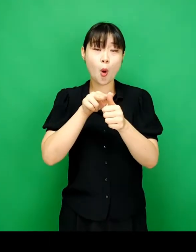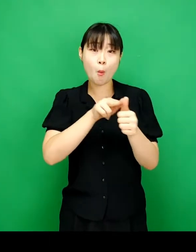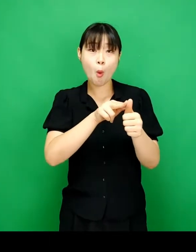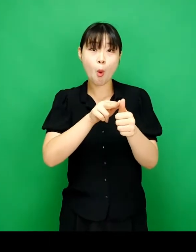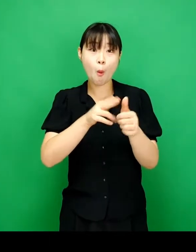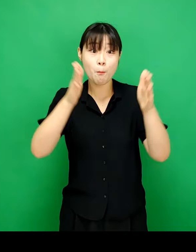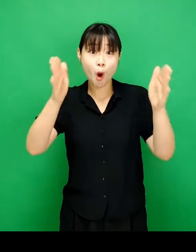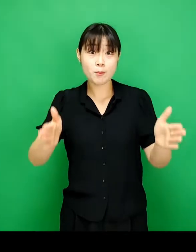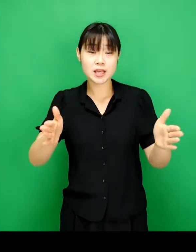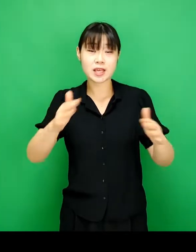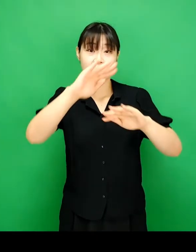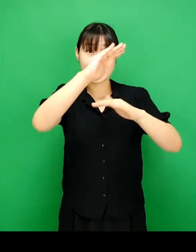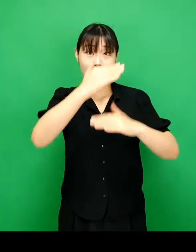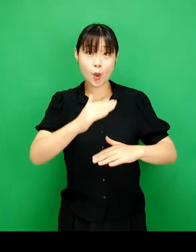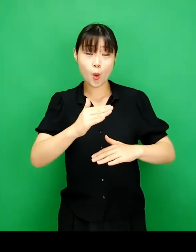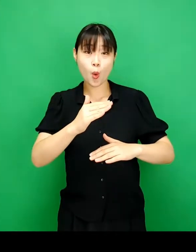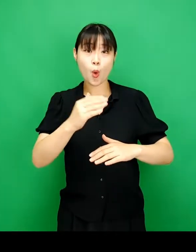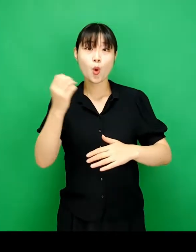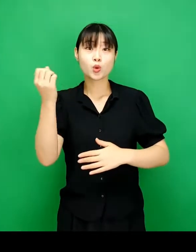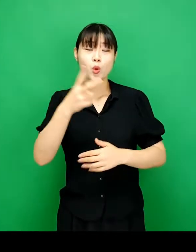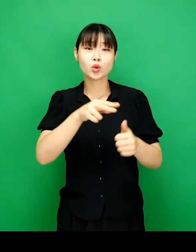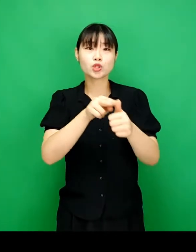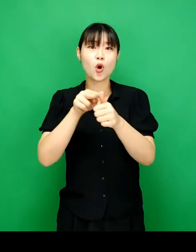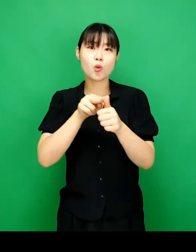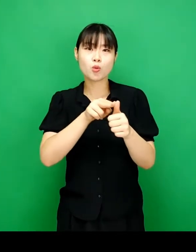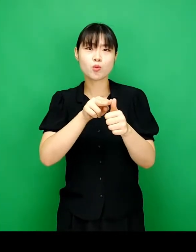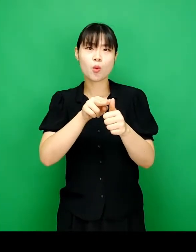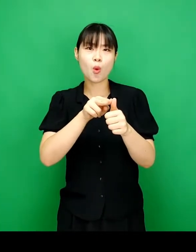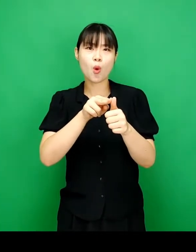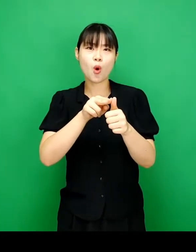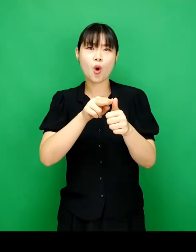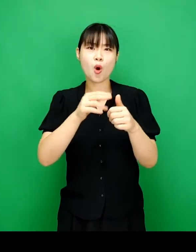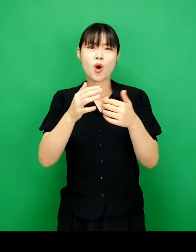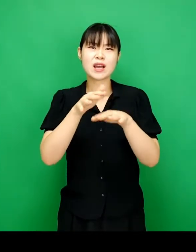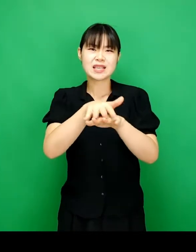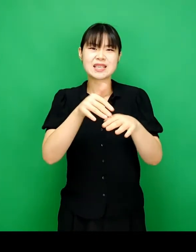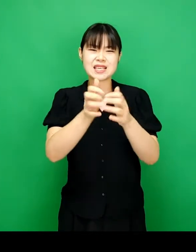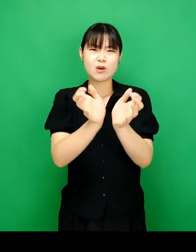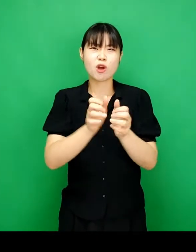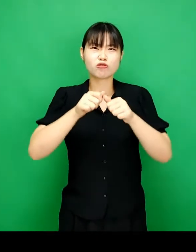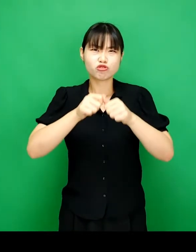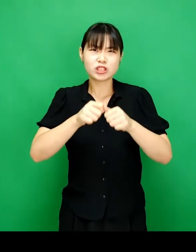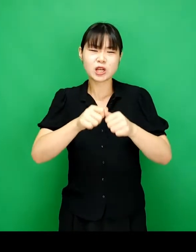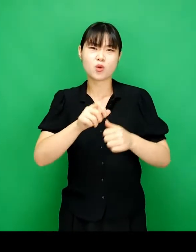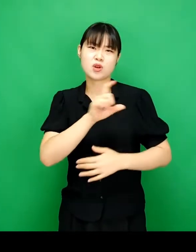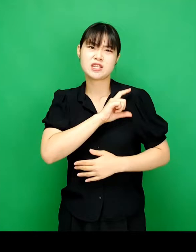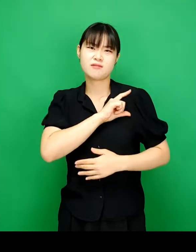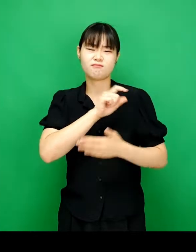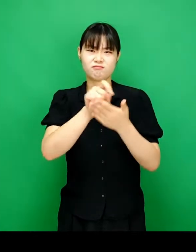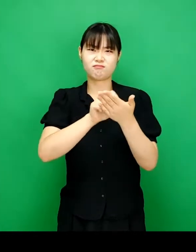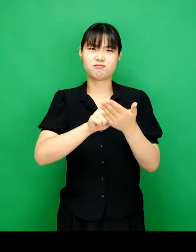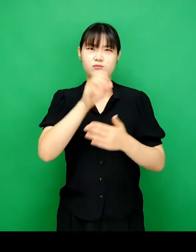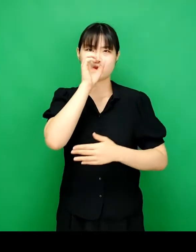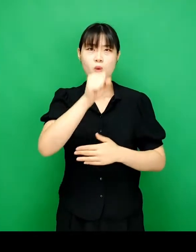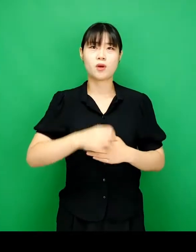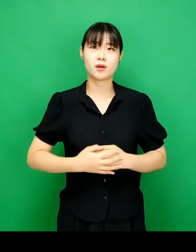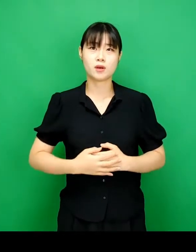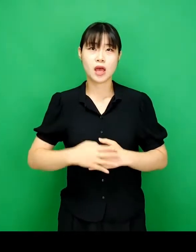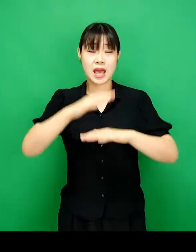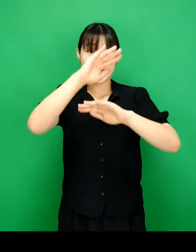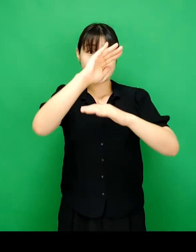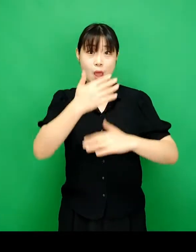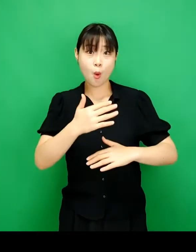청구하고자 하는 정보의 범위와 내용을 그리고 청구하는 정보의 기간을 구체적으로 명시하는 것이 좋습니다.